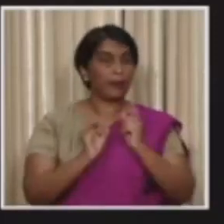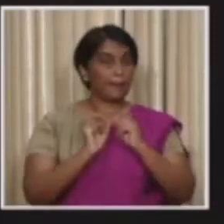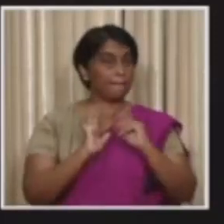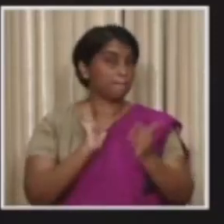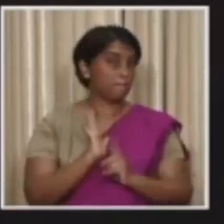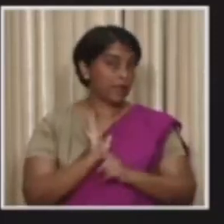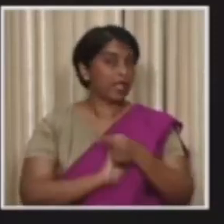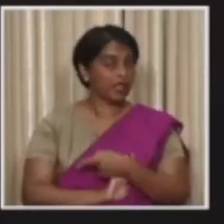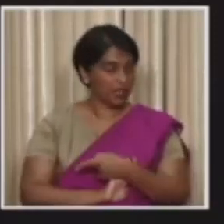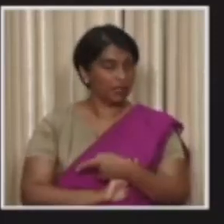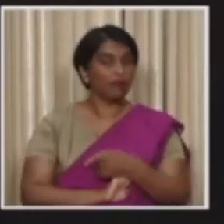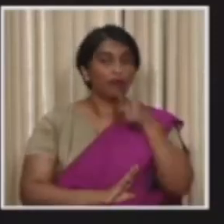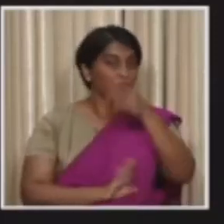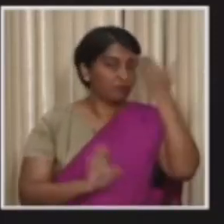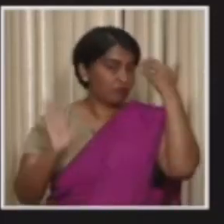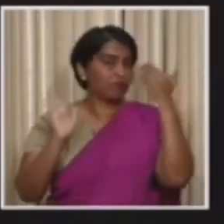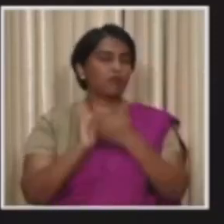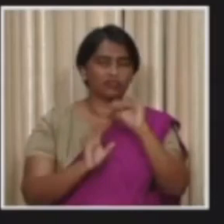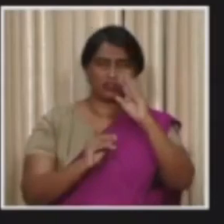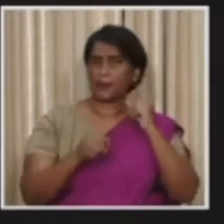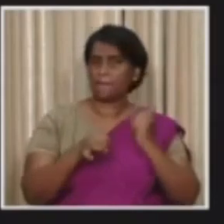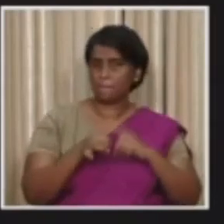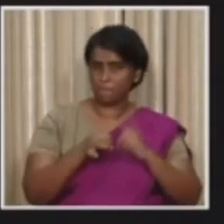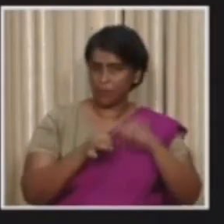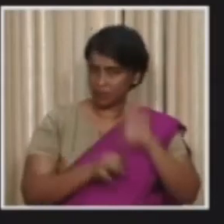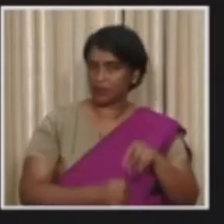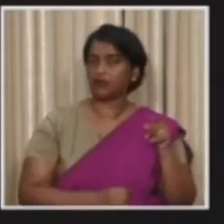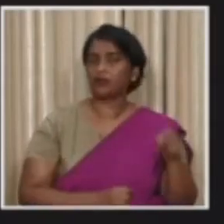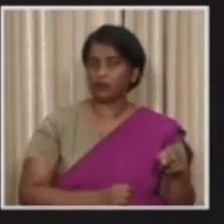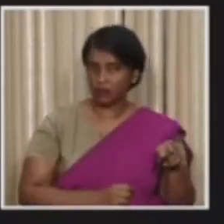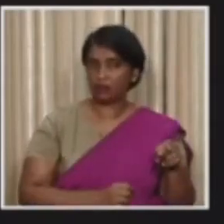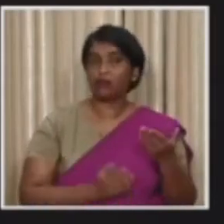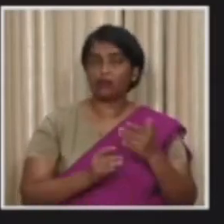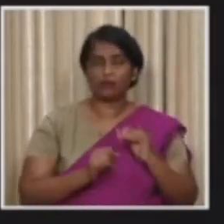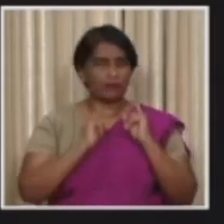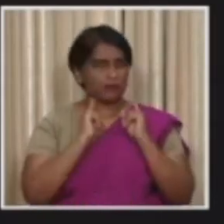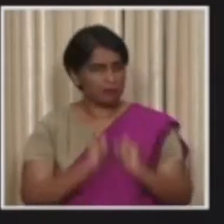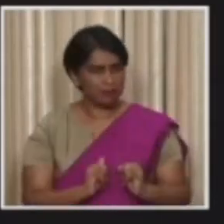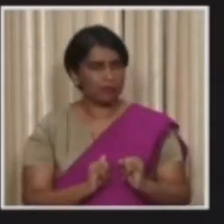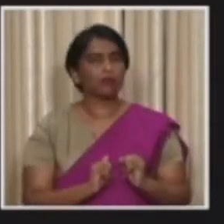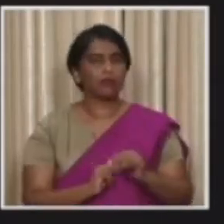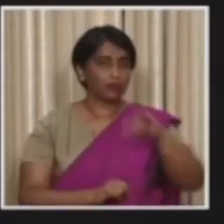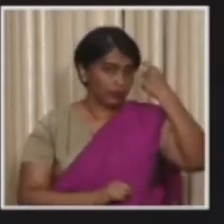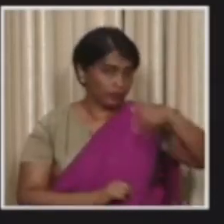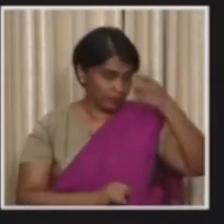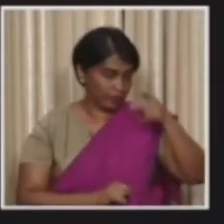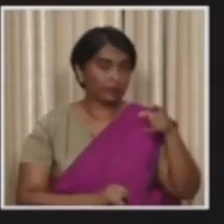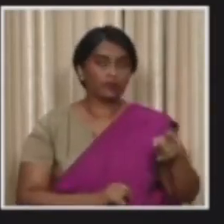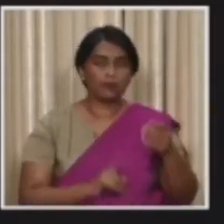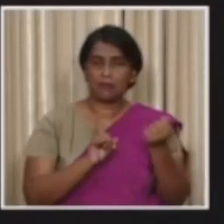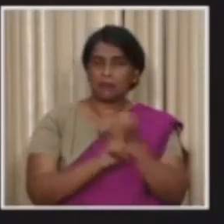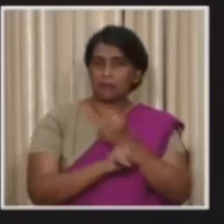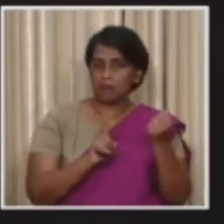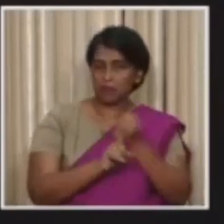යටතේදී ඔවුන් සම්බන්ධයෙන් යම් ප්‍රශ්නයක් තියෙනවන අපරාධ සාක්ෂිකරුවන්ට බලපෑම්